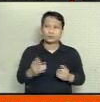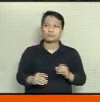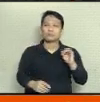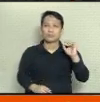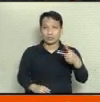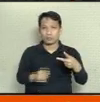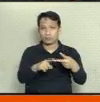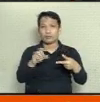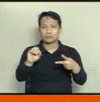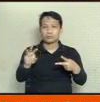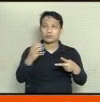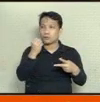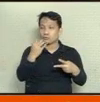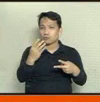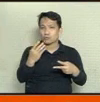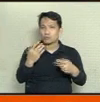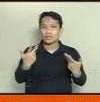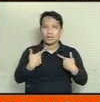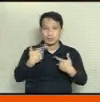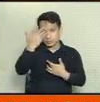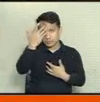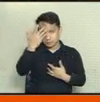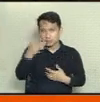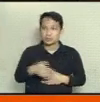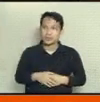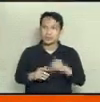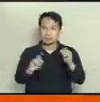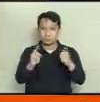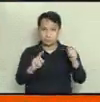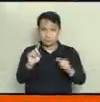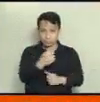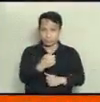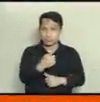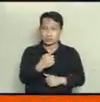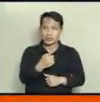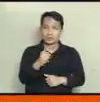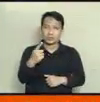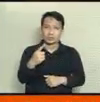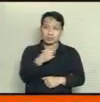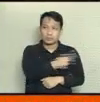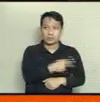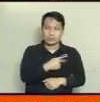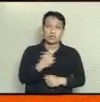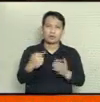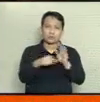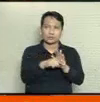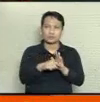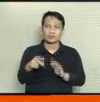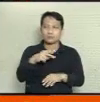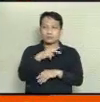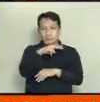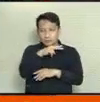ang ikalawang OFW sa Hong Kong na nagpositibo sa sakit. Ang unang pasyenteng Pilipina nakatakda ng lumabas sa ospital dahil nagnegatibo na sa